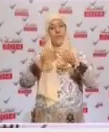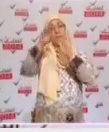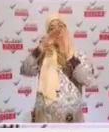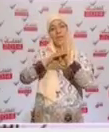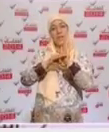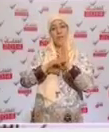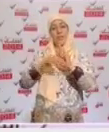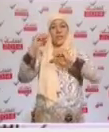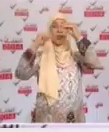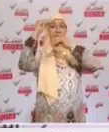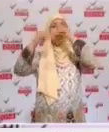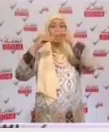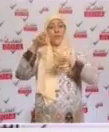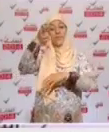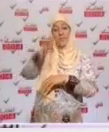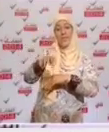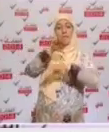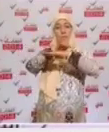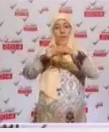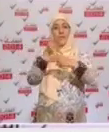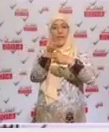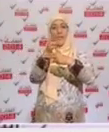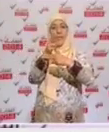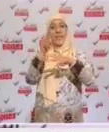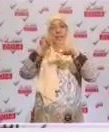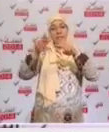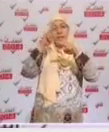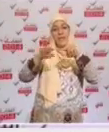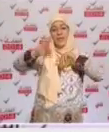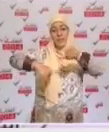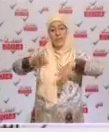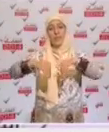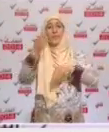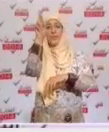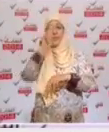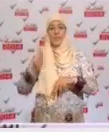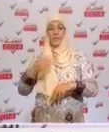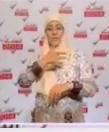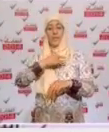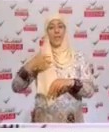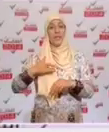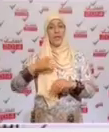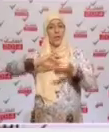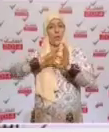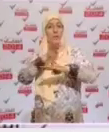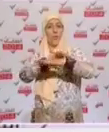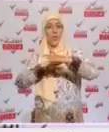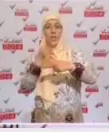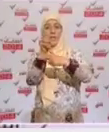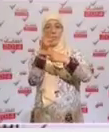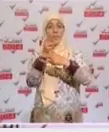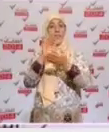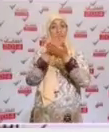برنامج تنموي بالسويسي الكبرى لإعادة تركيز بنية تحتية متطورة، مراجعة الخارطة الصحية لكافة الولاية وخاصة إحداث